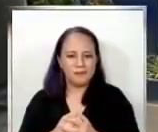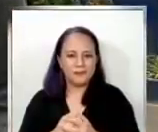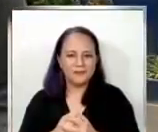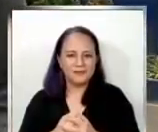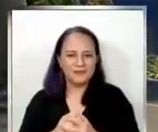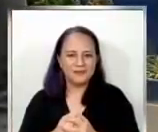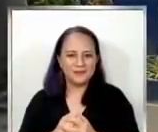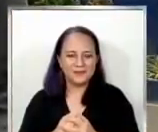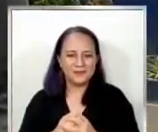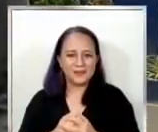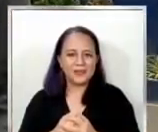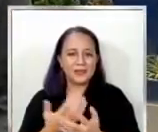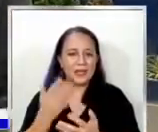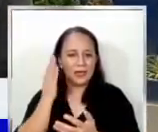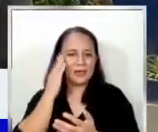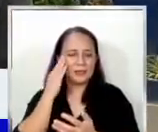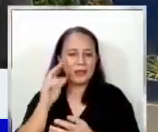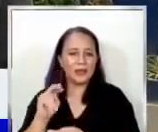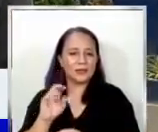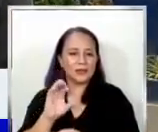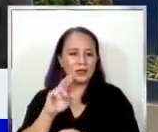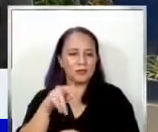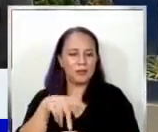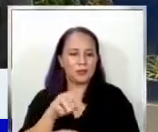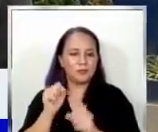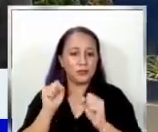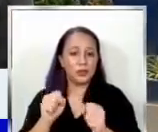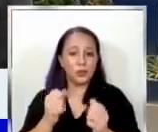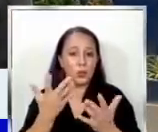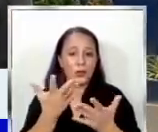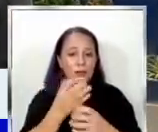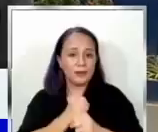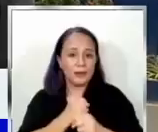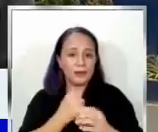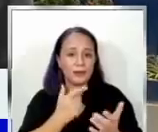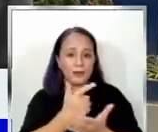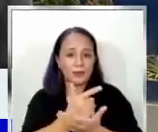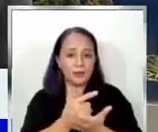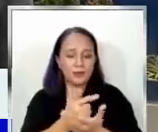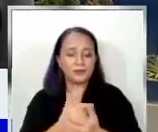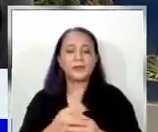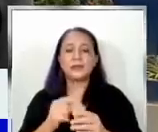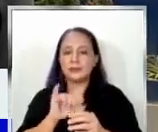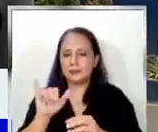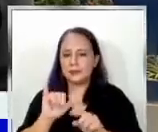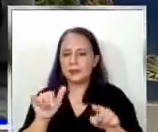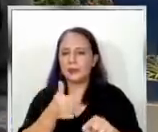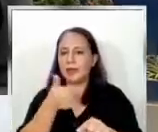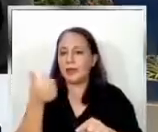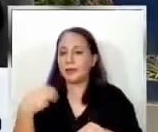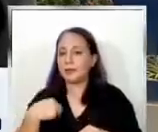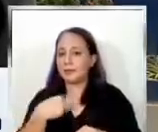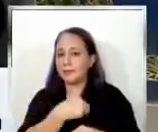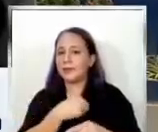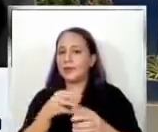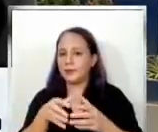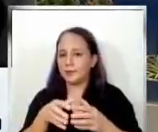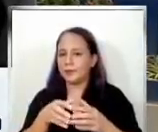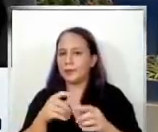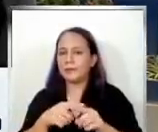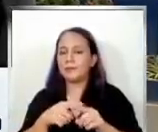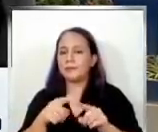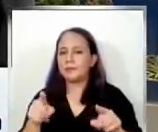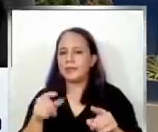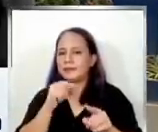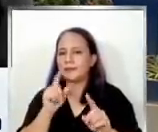Tukoy na raw ng NCRPO ang posibleng source ng mga nasabat na baril. Gayun din ang iba pang miyembro ng grupo, pero hindi na muna sila nagbigay